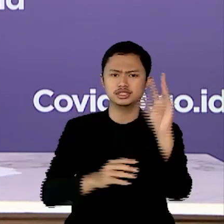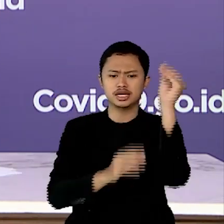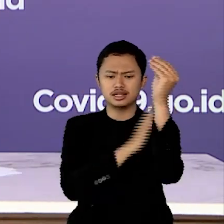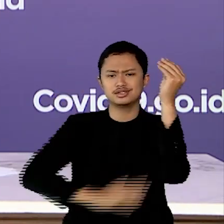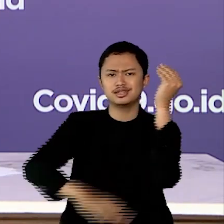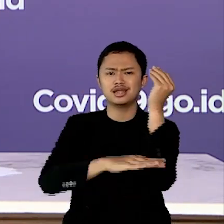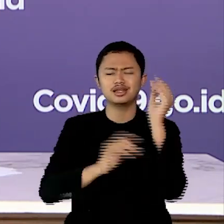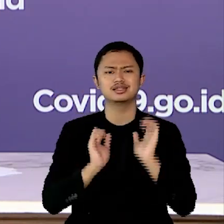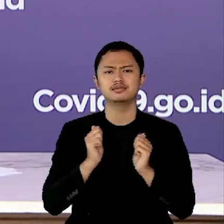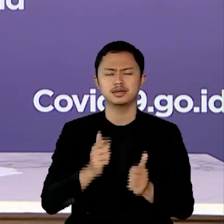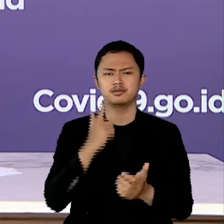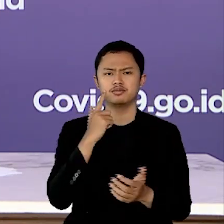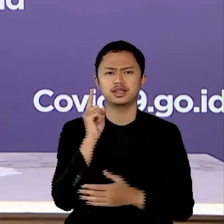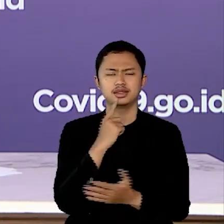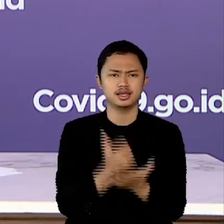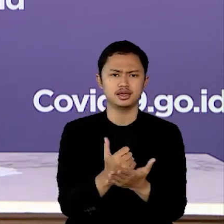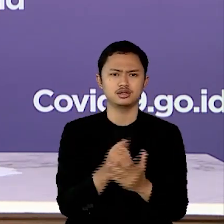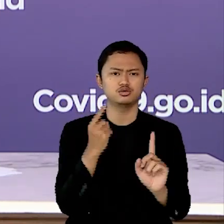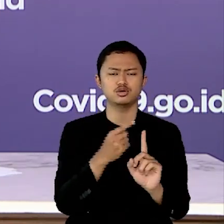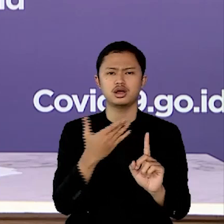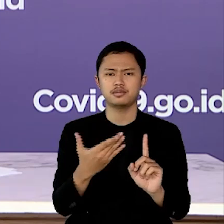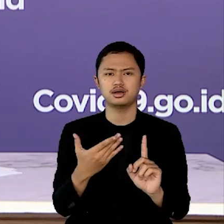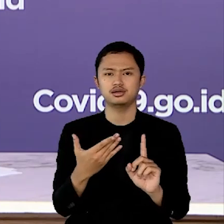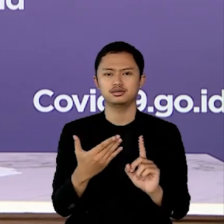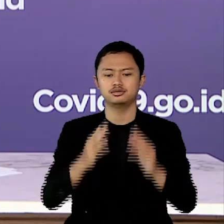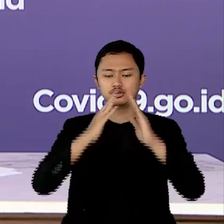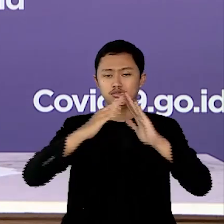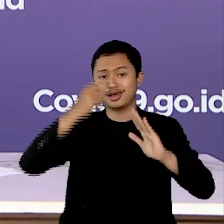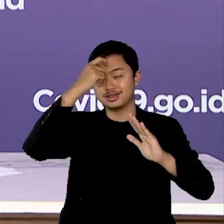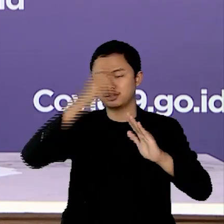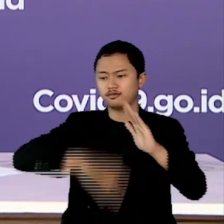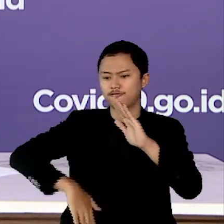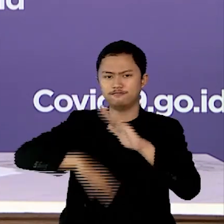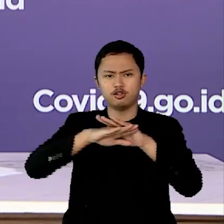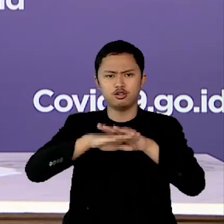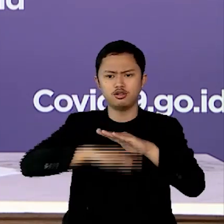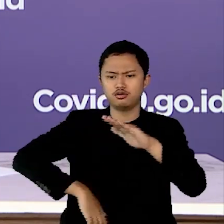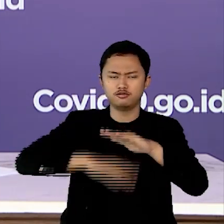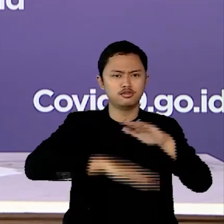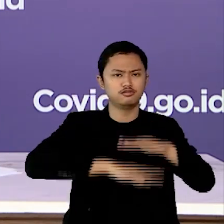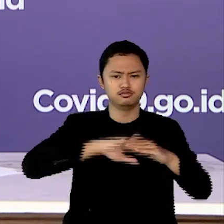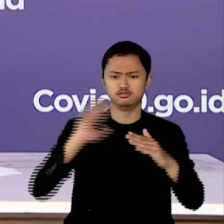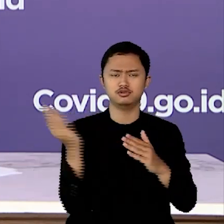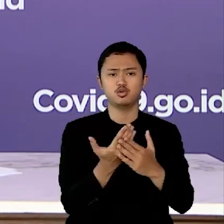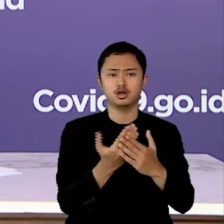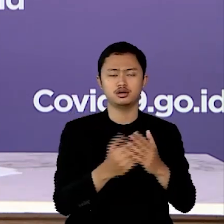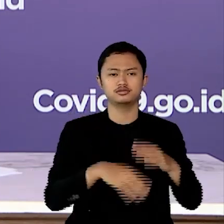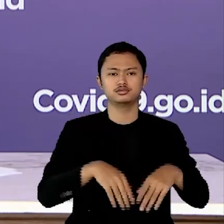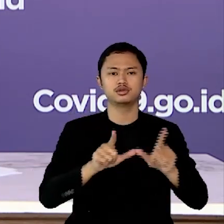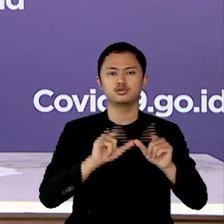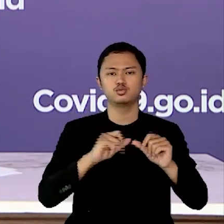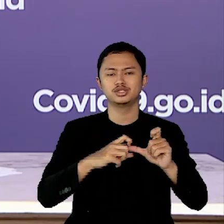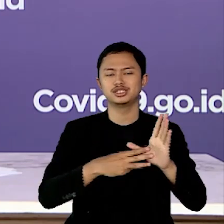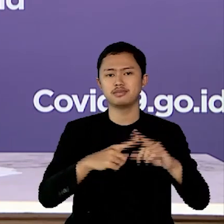harus dilakukan agar dapat meminimalisir kemungkinan penuhnya rumah sakit dan Wisma Atlet secara bersamaan